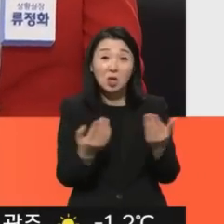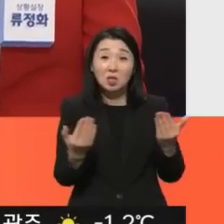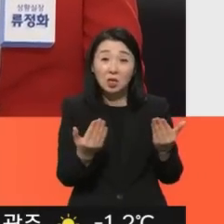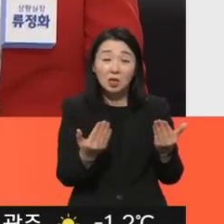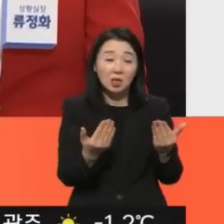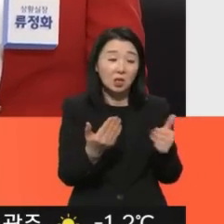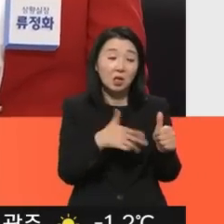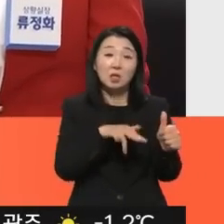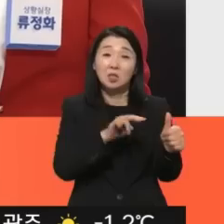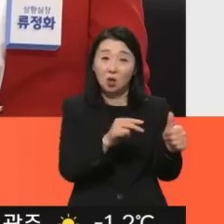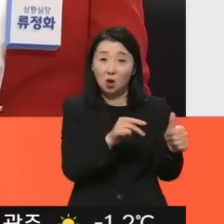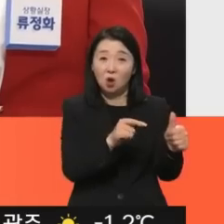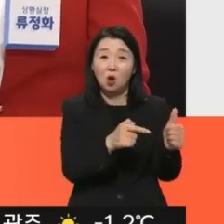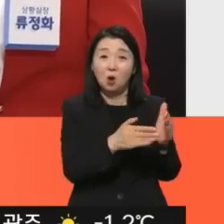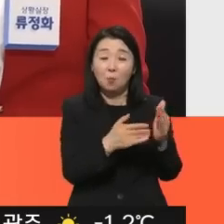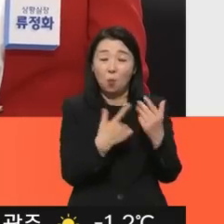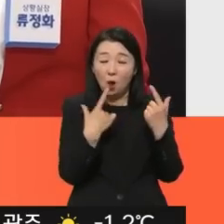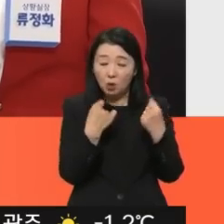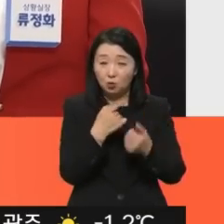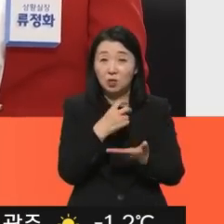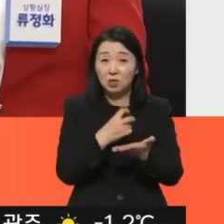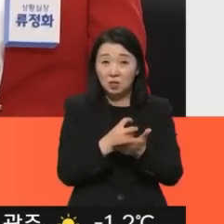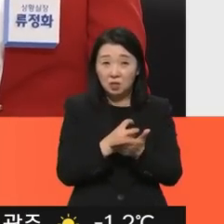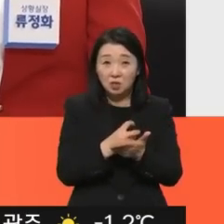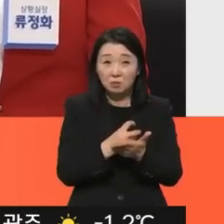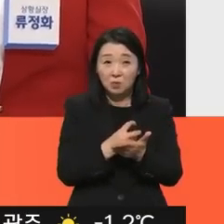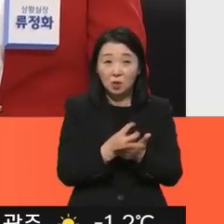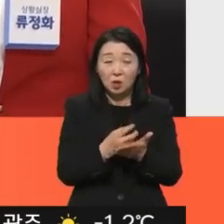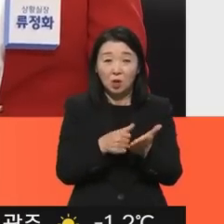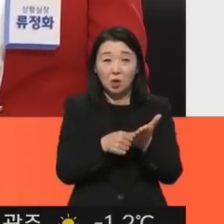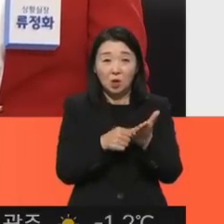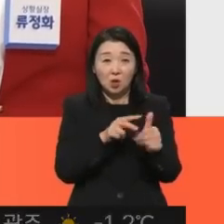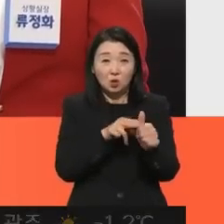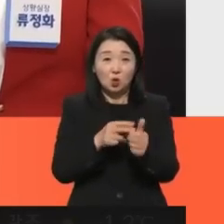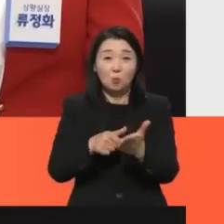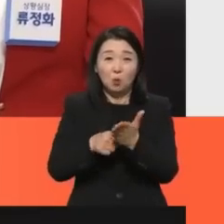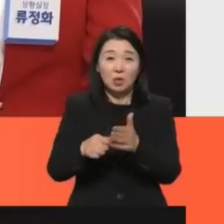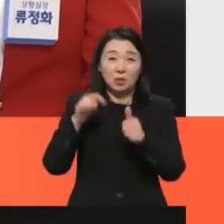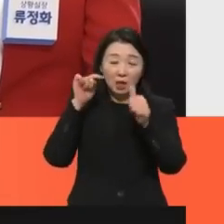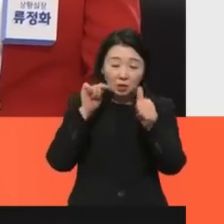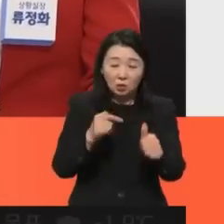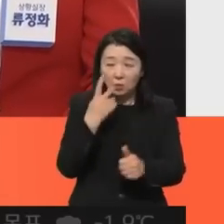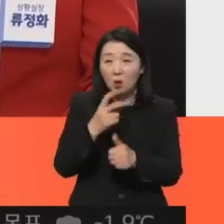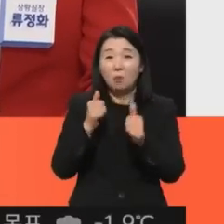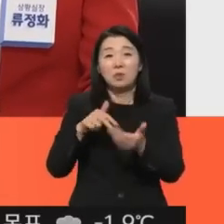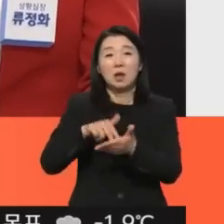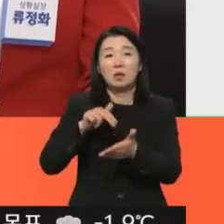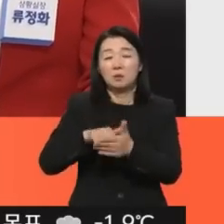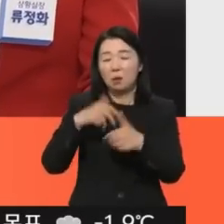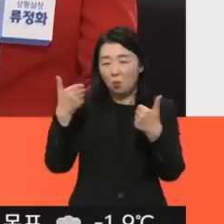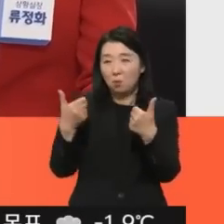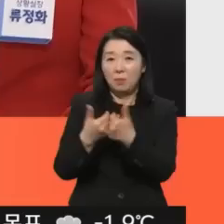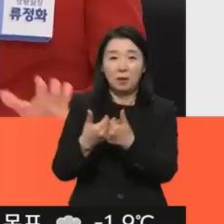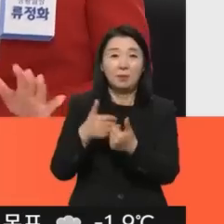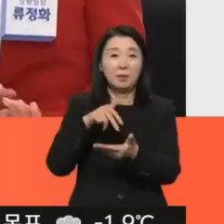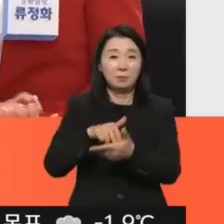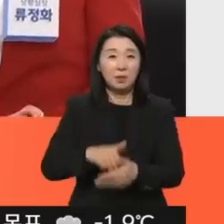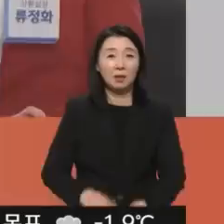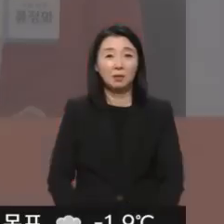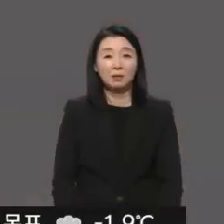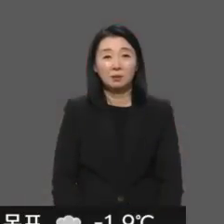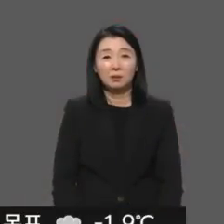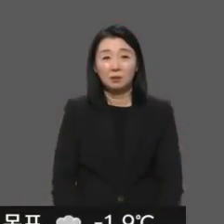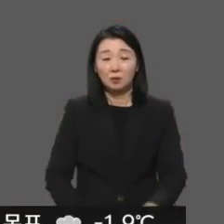전 실장의 보안 유지 지침을 첩보 삭제 지시로 보고 있는 검찰의 시각에 대해서도 반박하기도 했는데요.